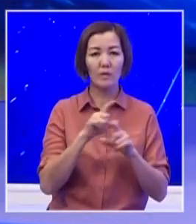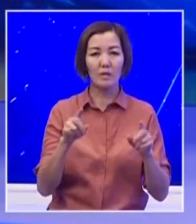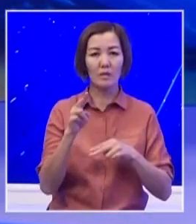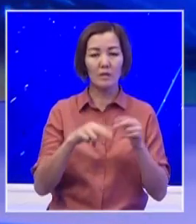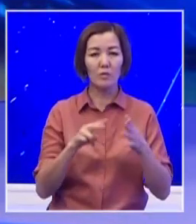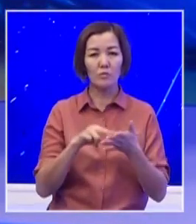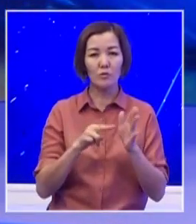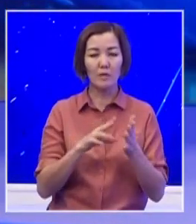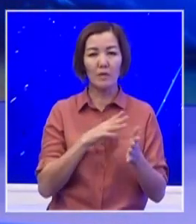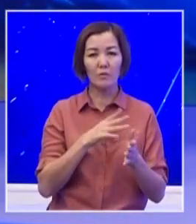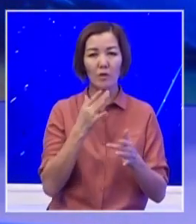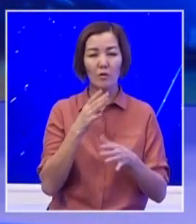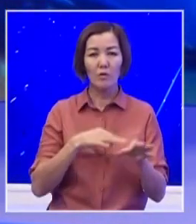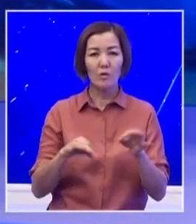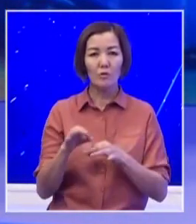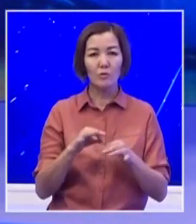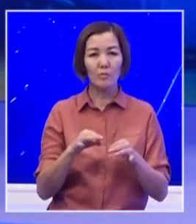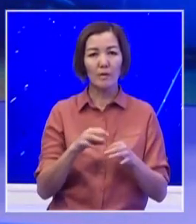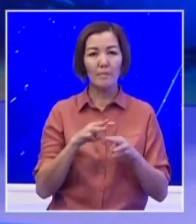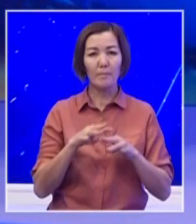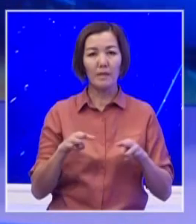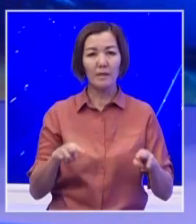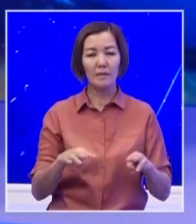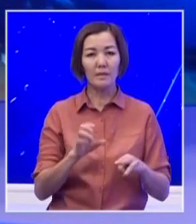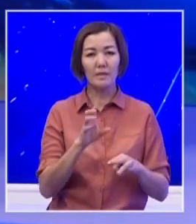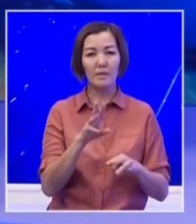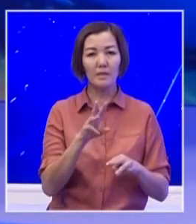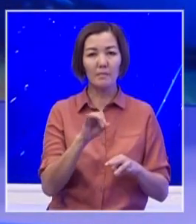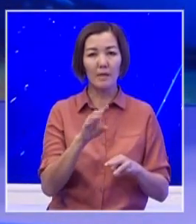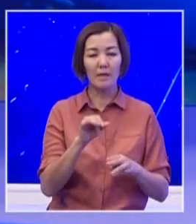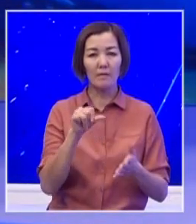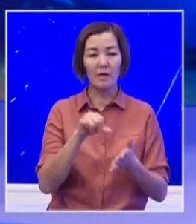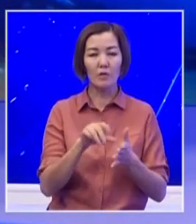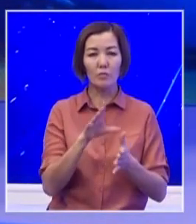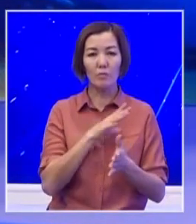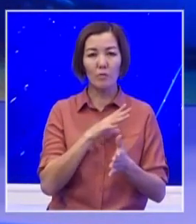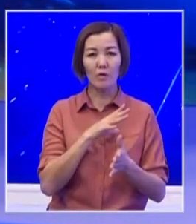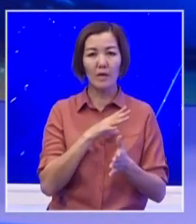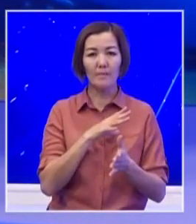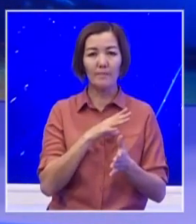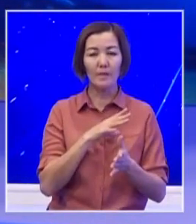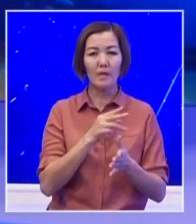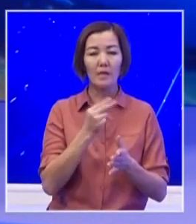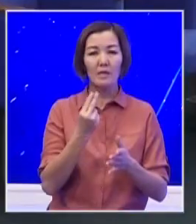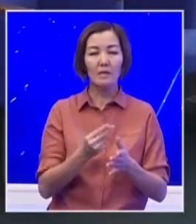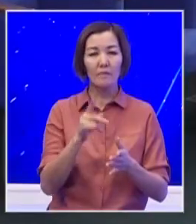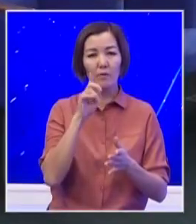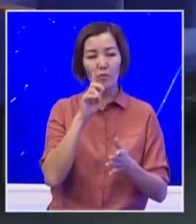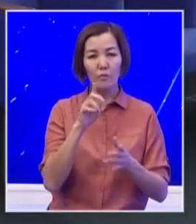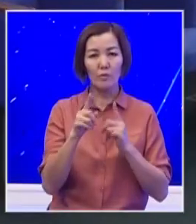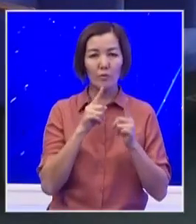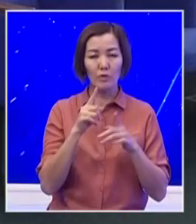салу жоспарлануда. Ұлттық жоба туралы премьер-министр Әлихан Смайловтың қатысуымен болған аймақтық штаб цифрлық үкімет отырысында